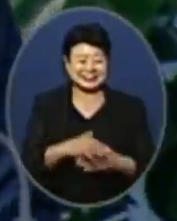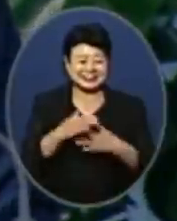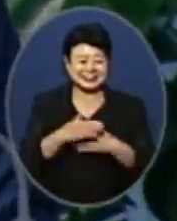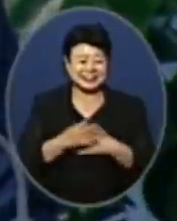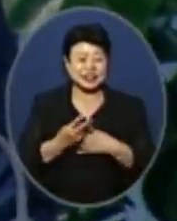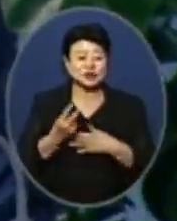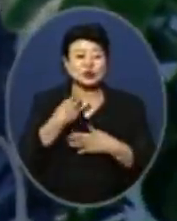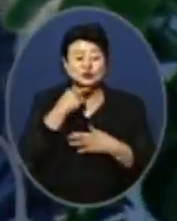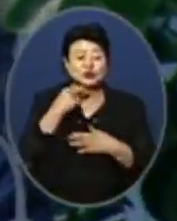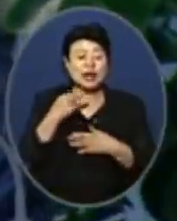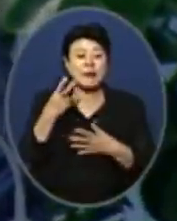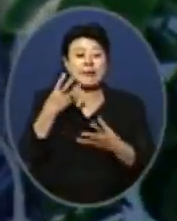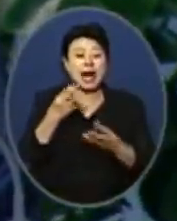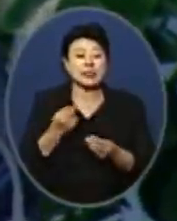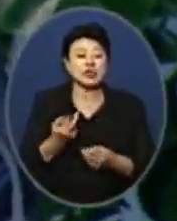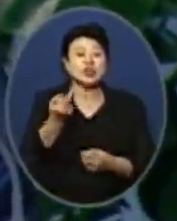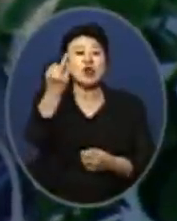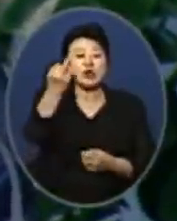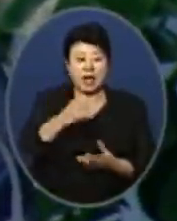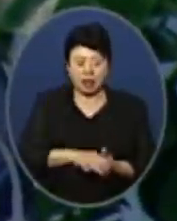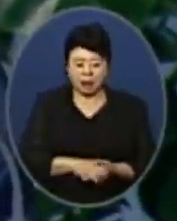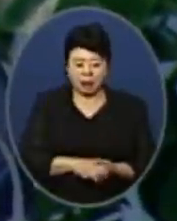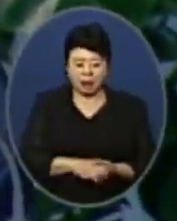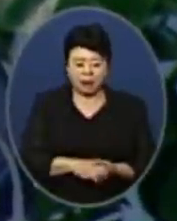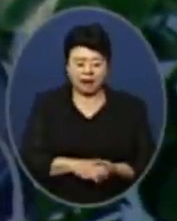제가 두 살 더 많은 형님이에요.